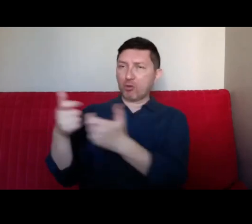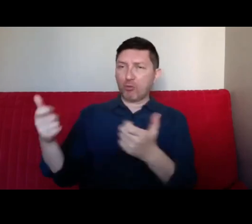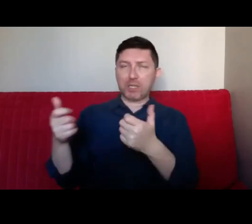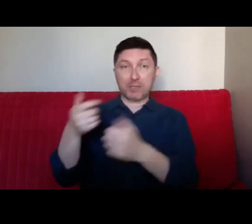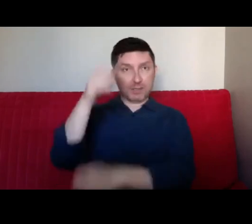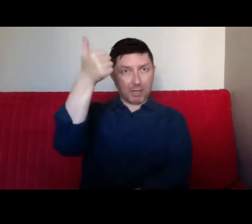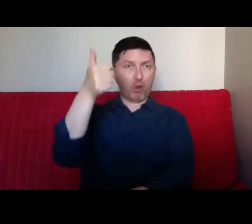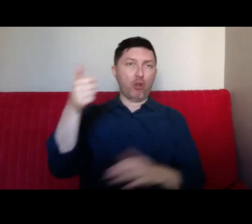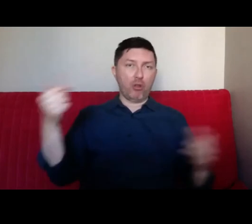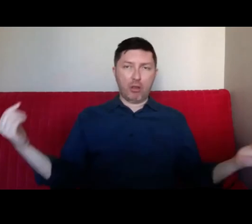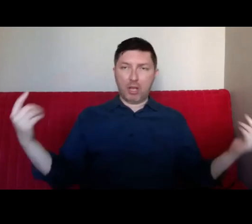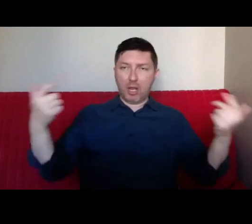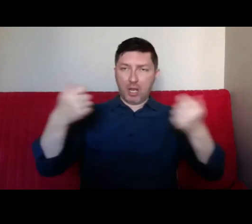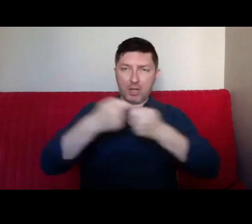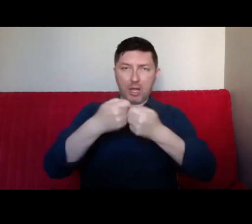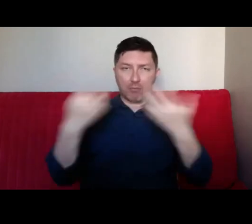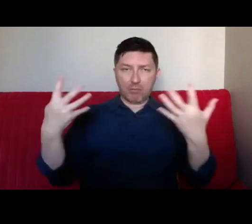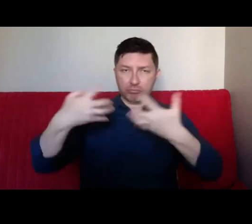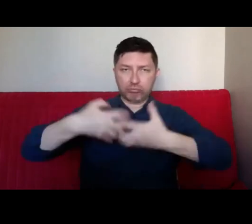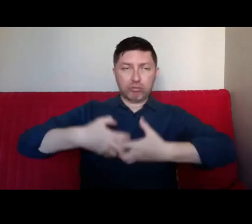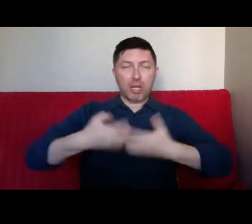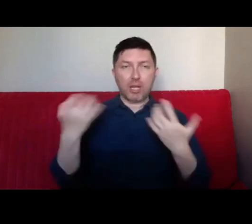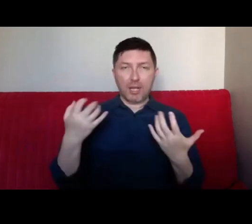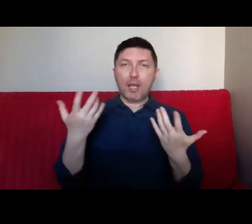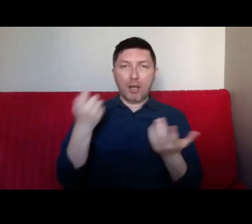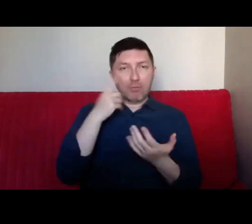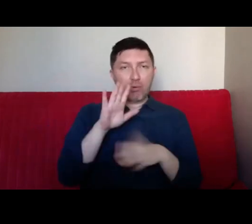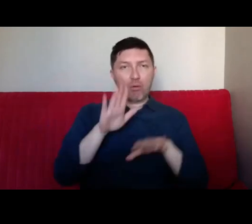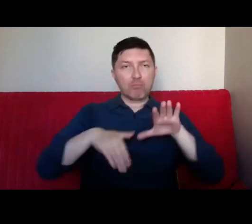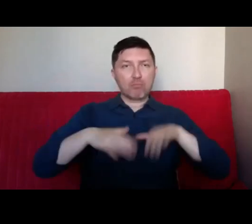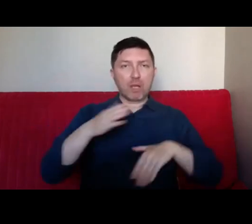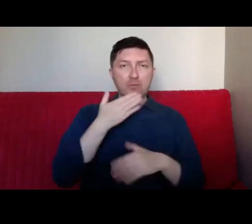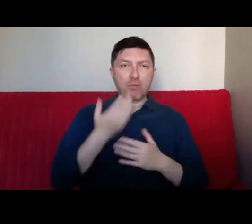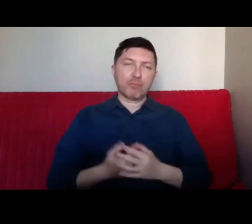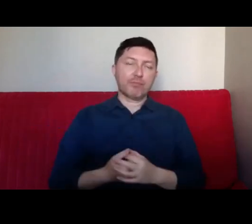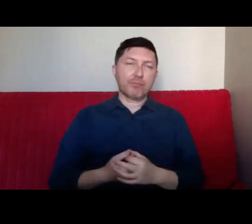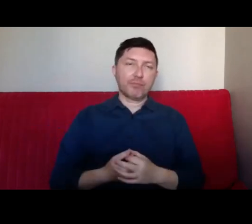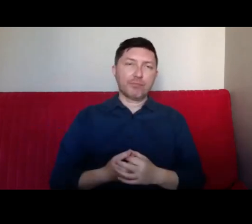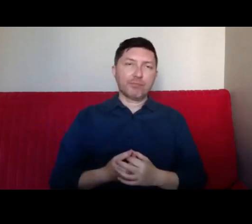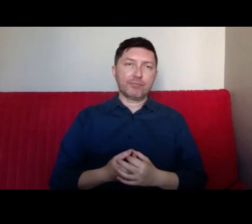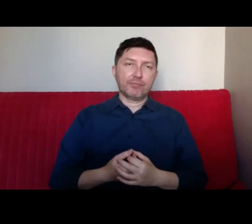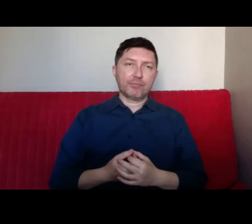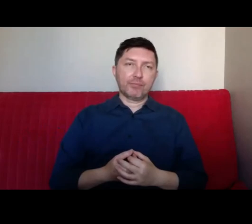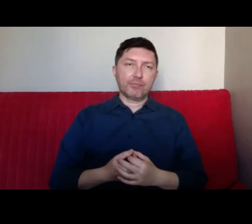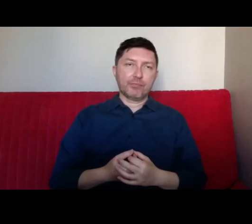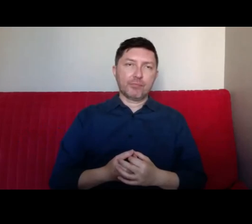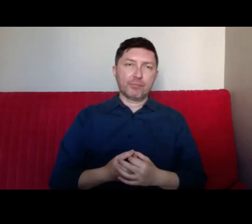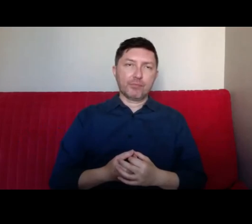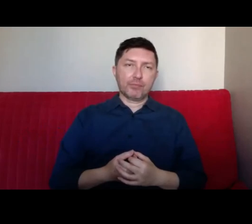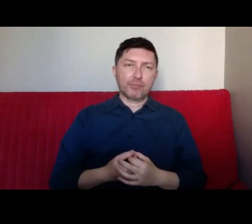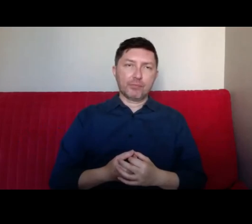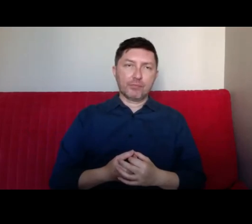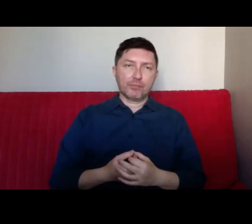les individus en situation de handicap, les entreprises, les prestataires de services pour développer une semaine qui va correspondre aux besoins et aux réalités de leur situation.